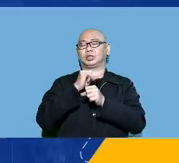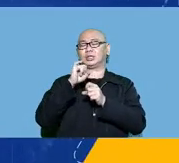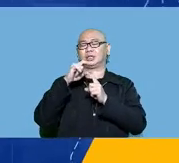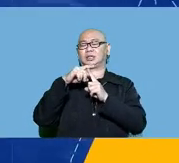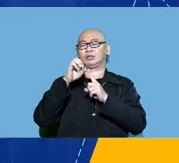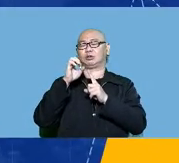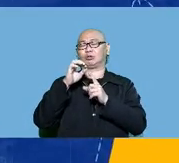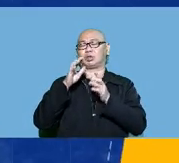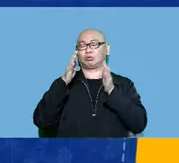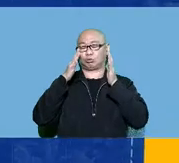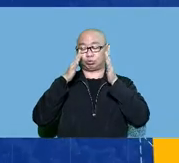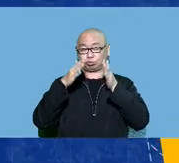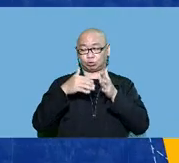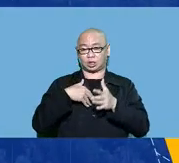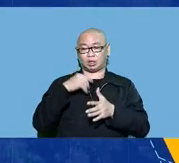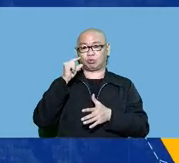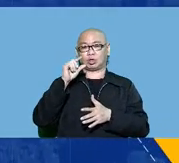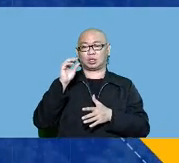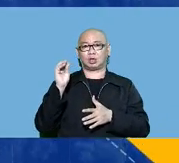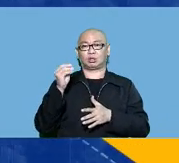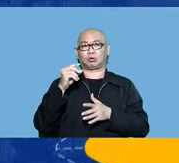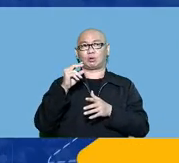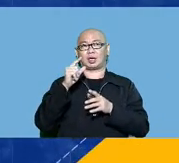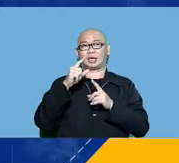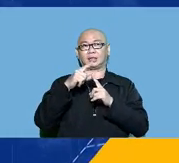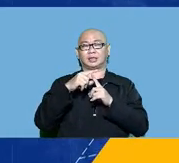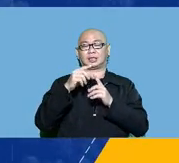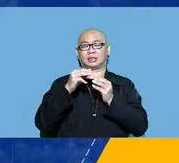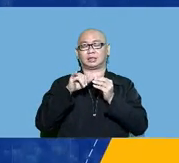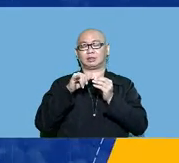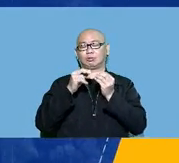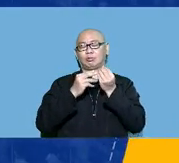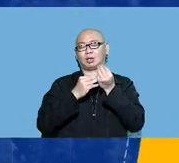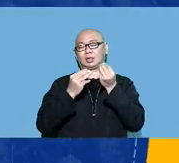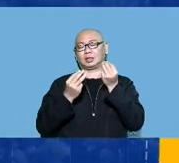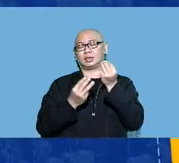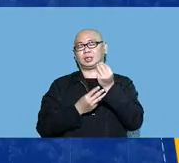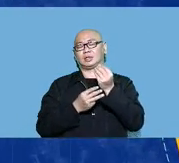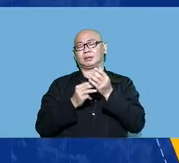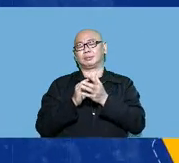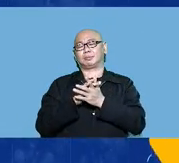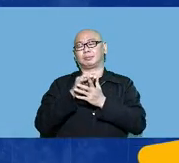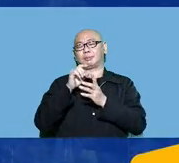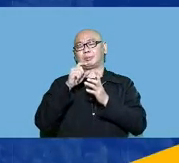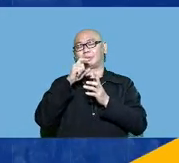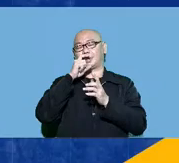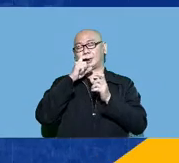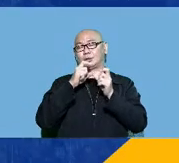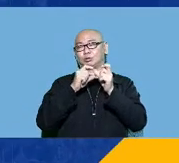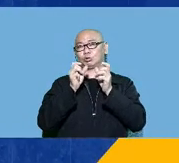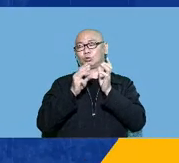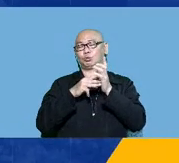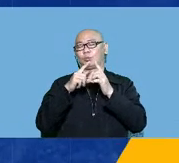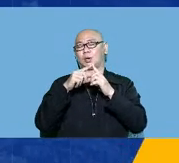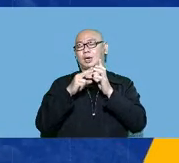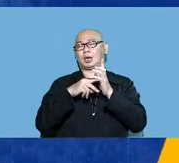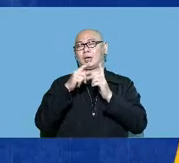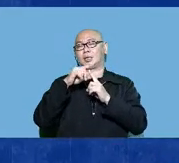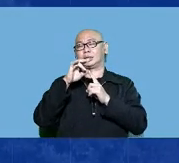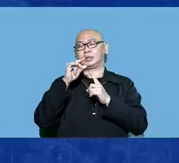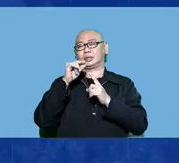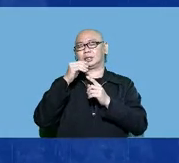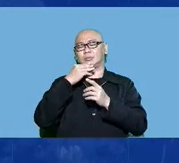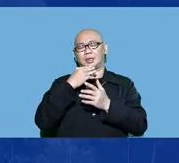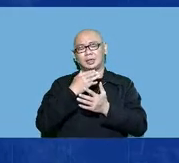juga saya undang Ketua RT yang diwakili Bapak Wakil Ketua RT Pak Sumantri, terima kasih, dengan istri Prof.